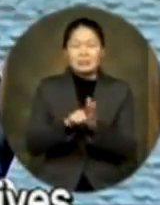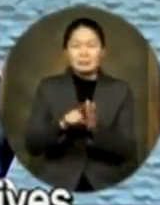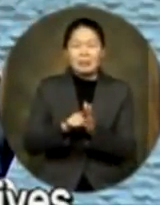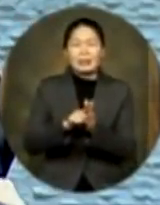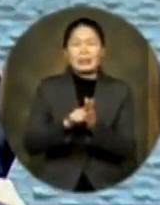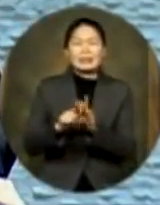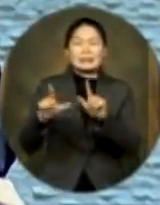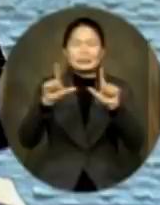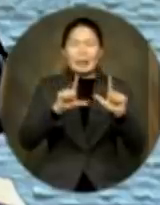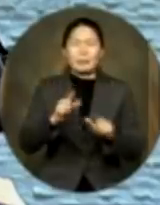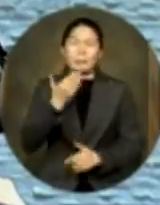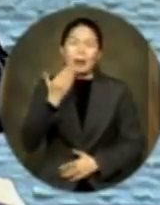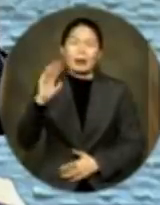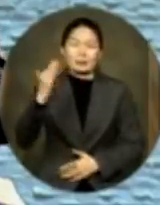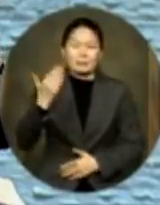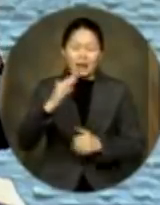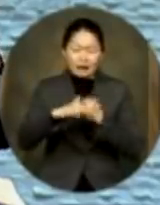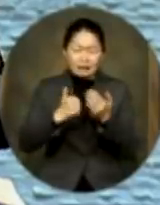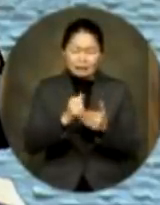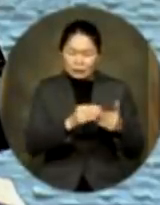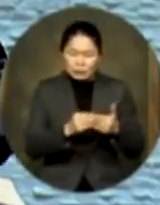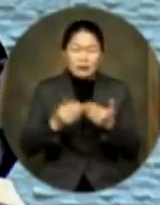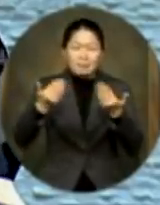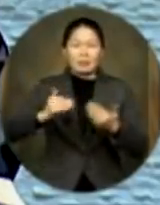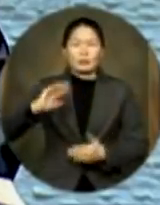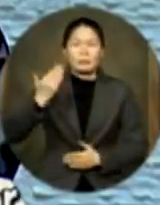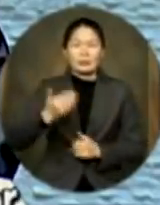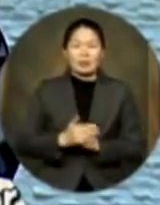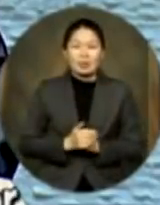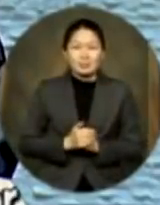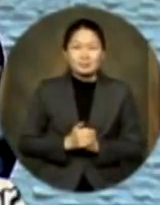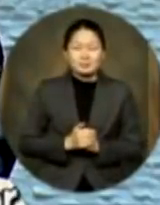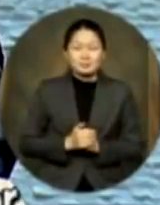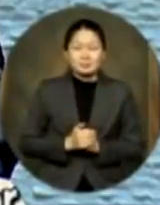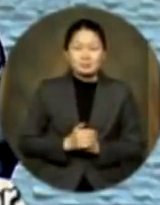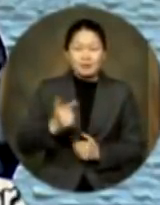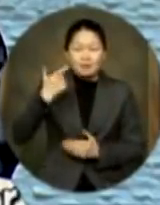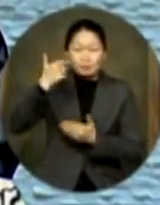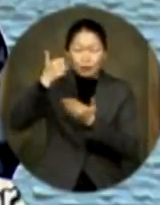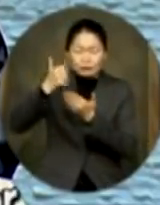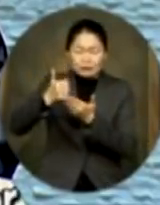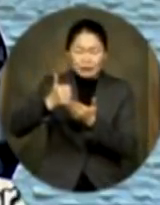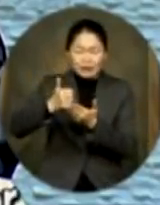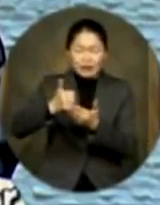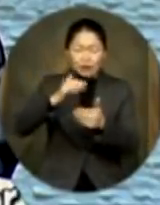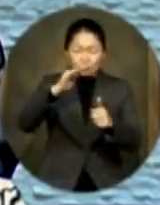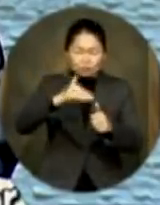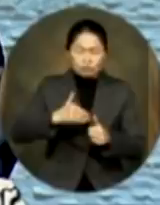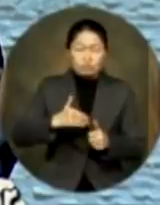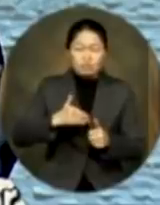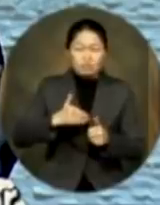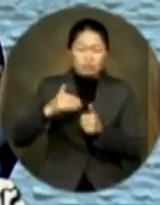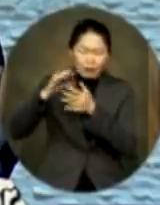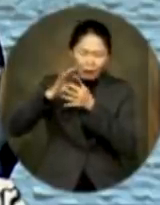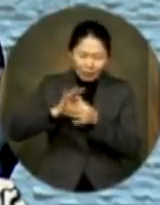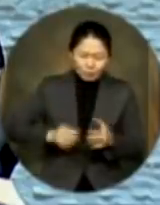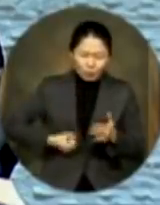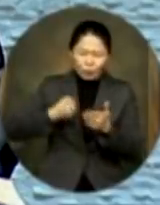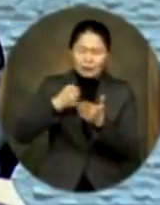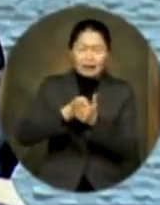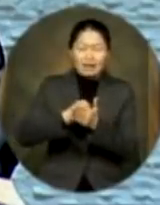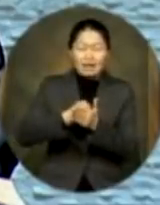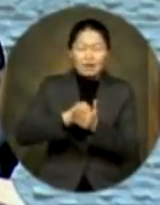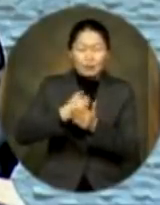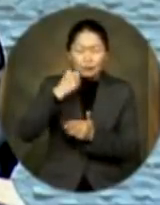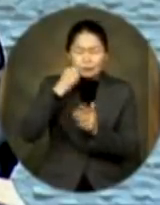됩니다 하나님의 인도하심을 받게 됩니다 목사의 부름을 바꿔도 계속 결단 못하는 분을